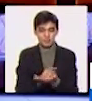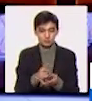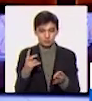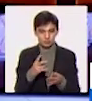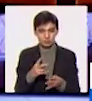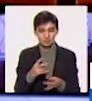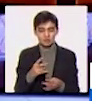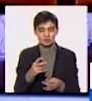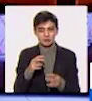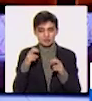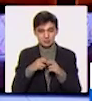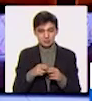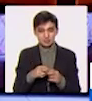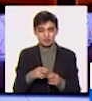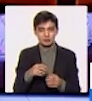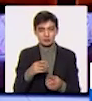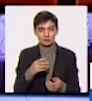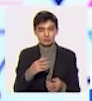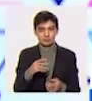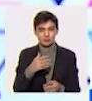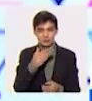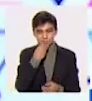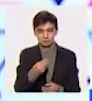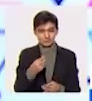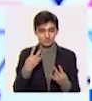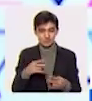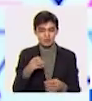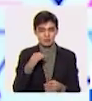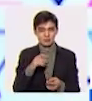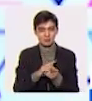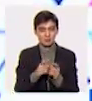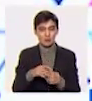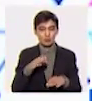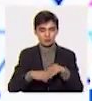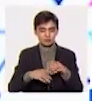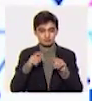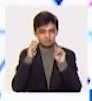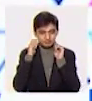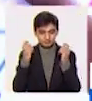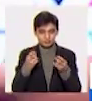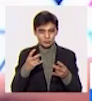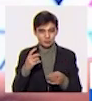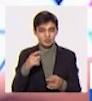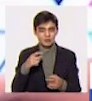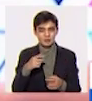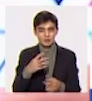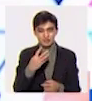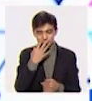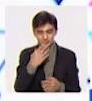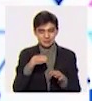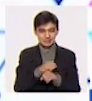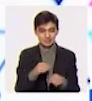гигиену, не брать со рта, а убирать за ухи. То и прикасаться, да, передней части